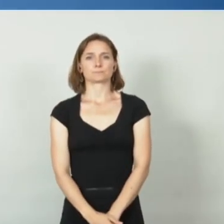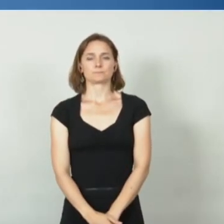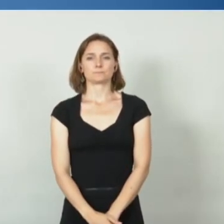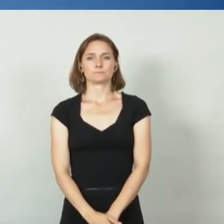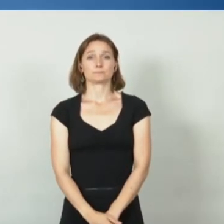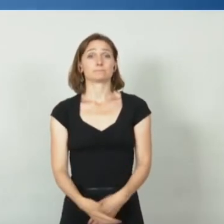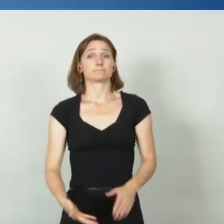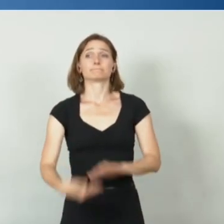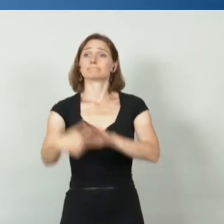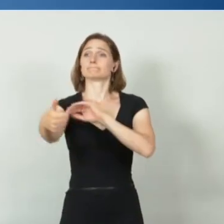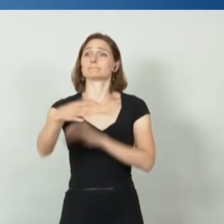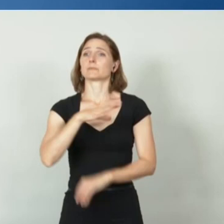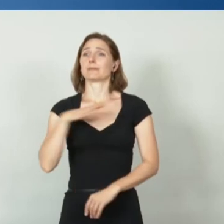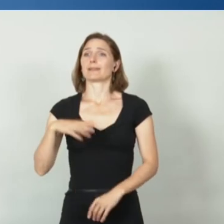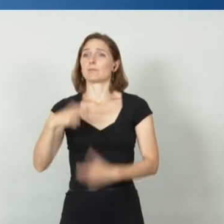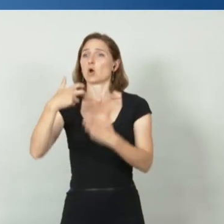madame roche